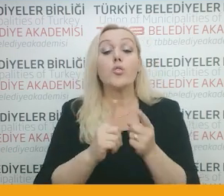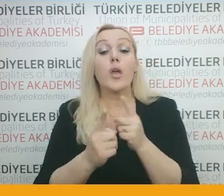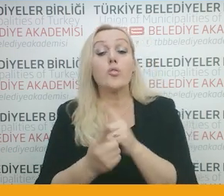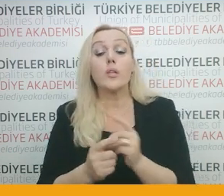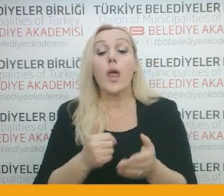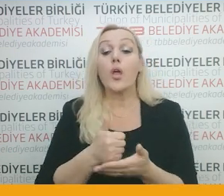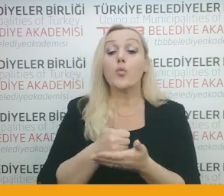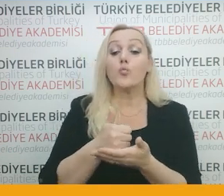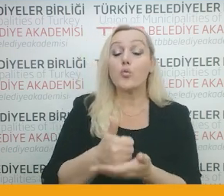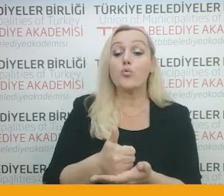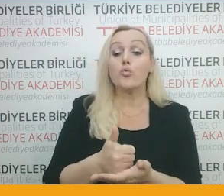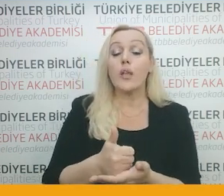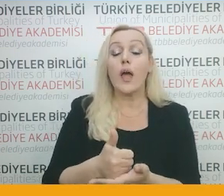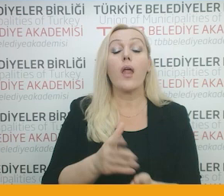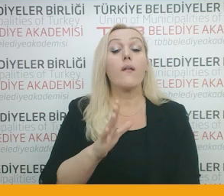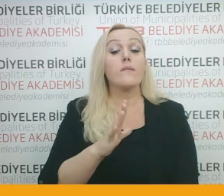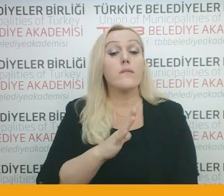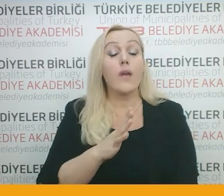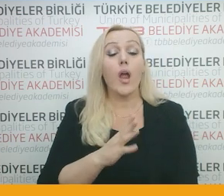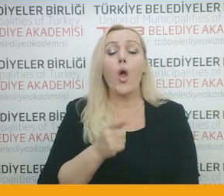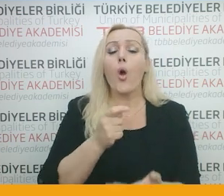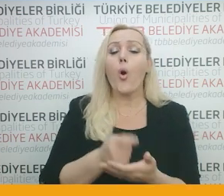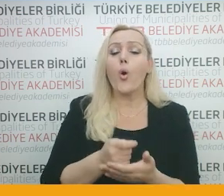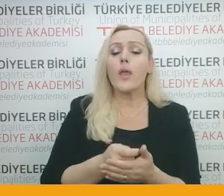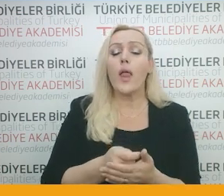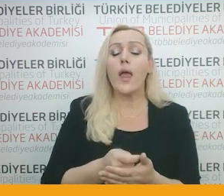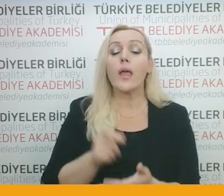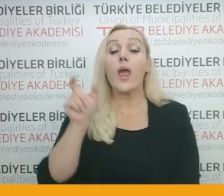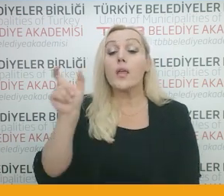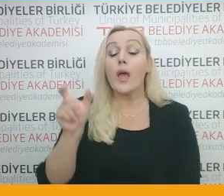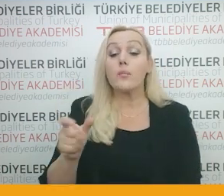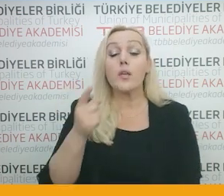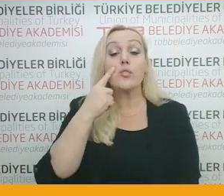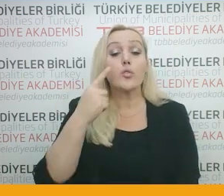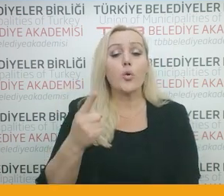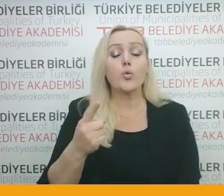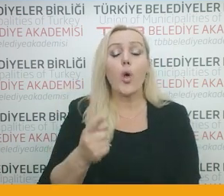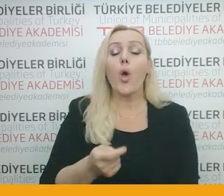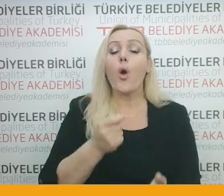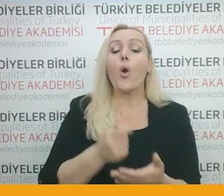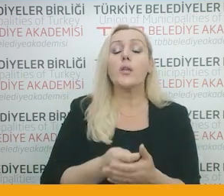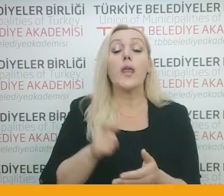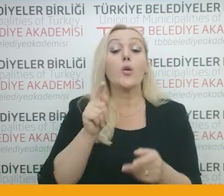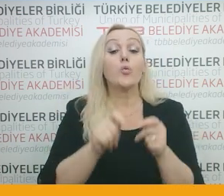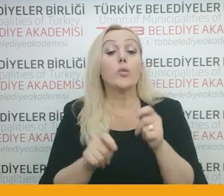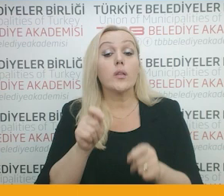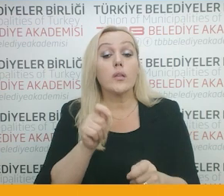bütçe esasları var. Ödenek kavramına burada karşılaşıyoruz. Ödeneklerin